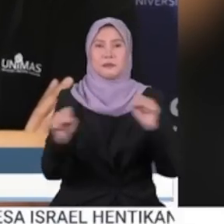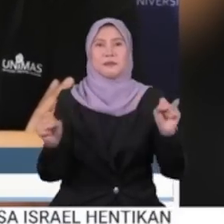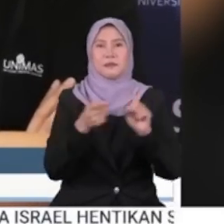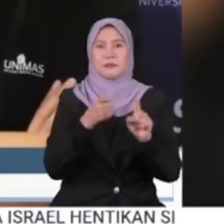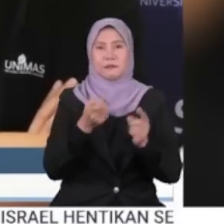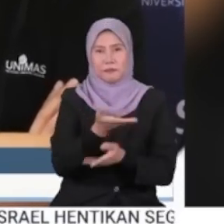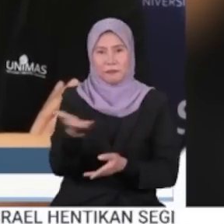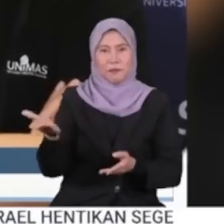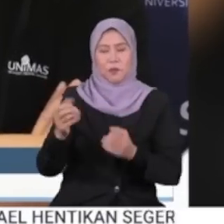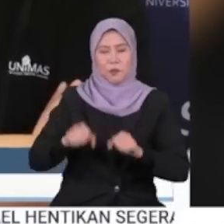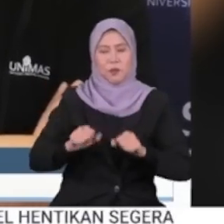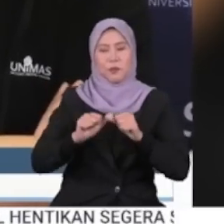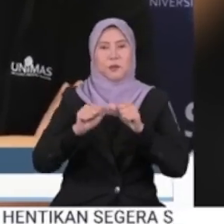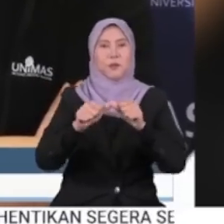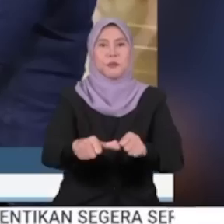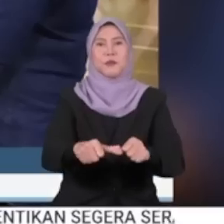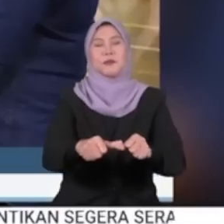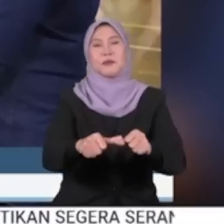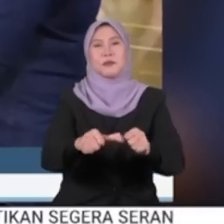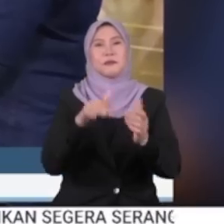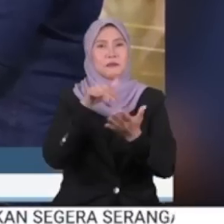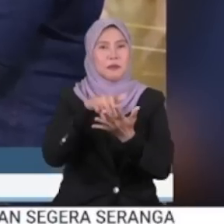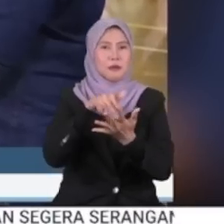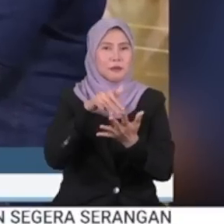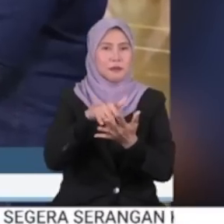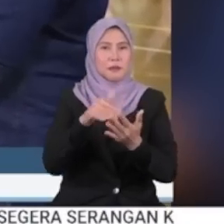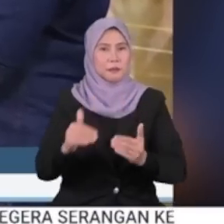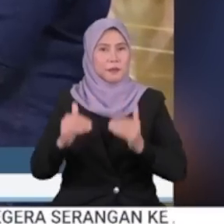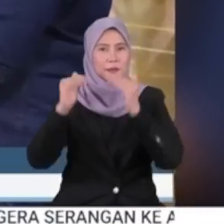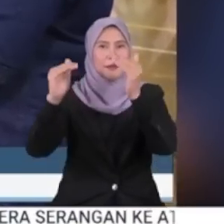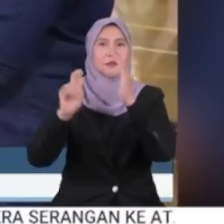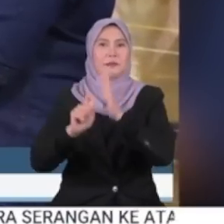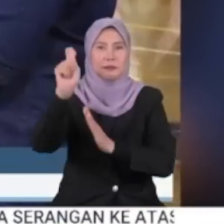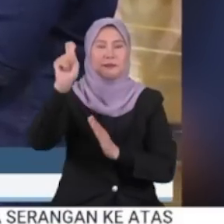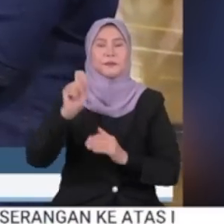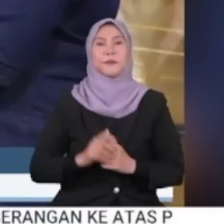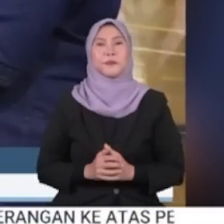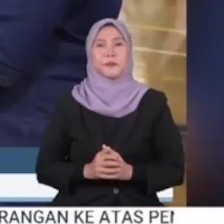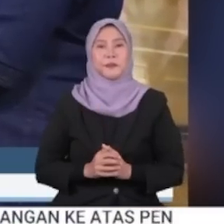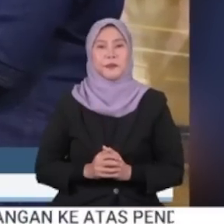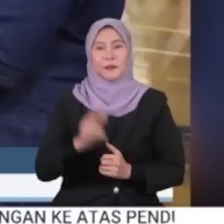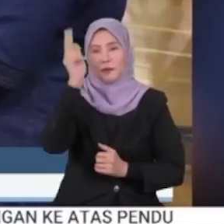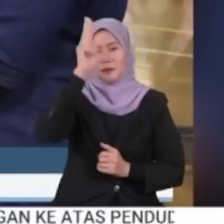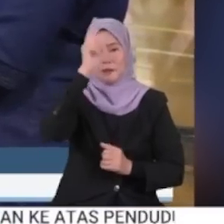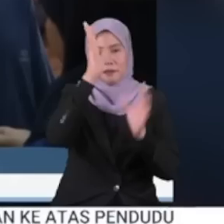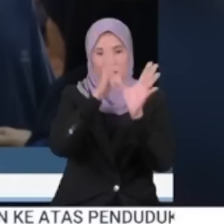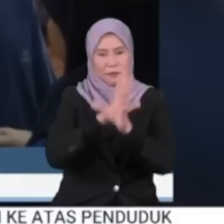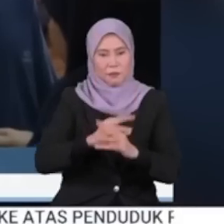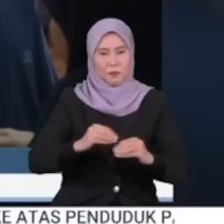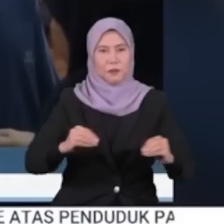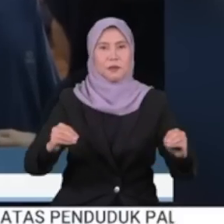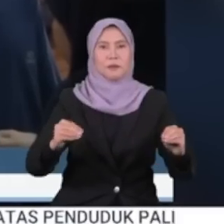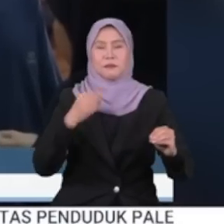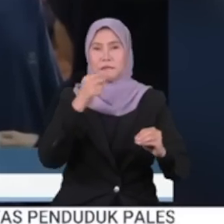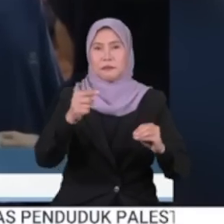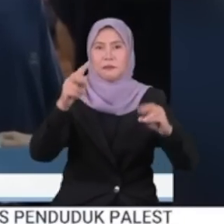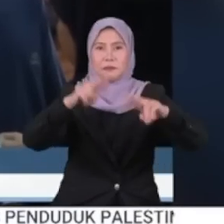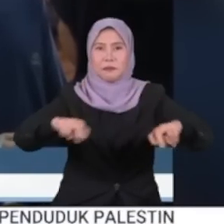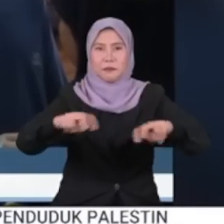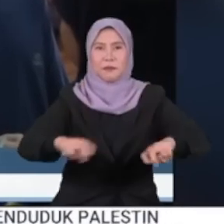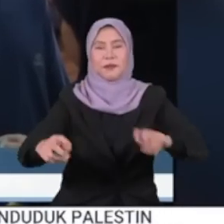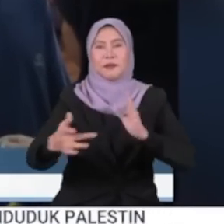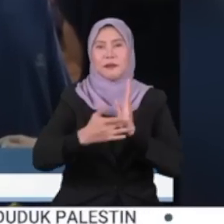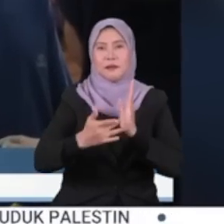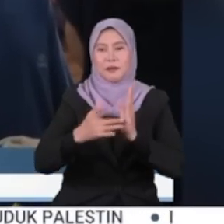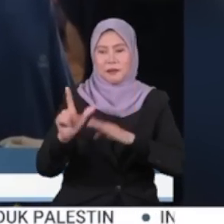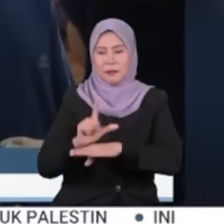disediakan kepada mereka untuk meneruskan pengajian ke peringkat yang lebih tinggi. Tambah beliau, Kerajaan Sarawak turut menekankan pendidikan teknikal